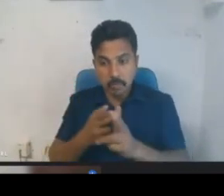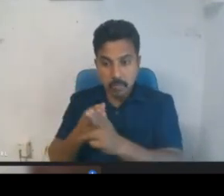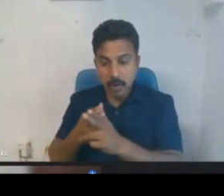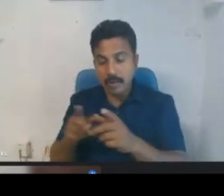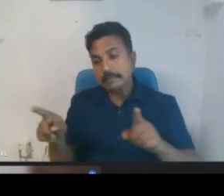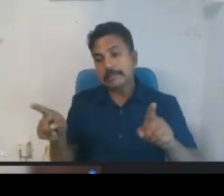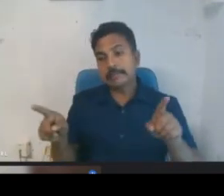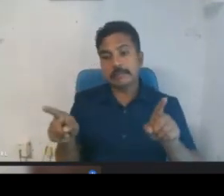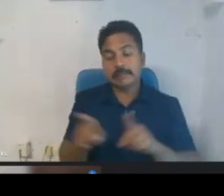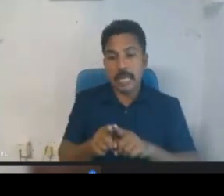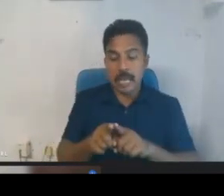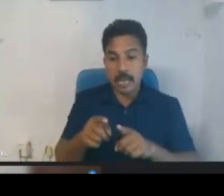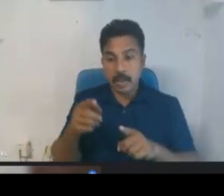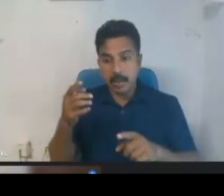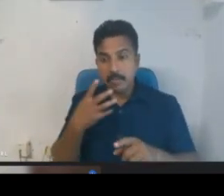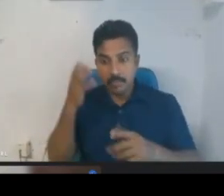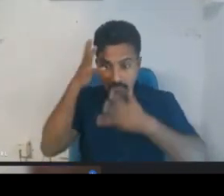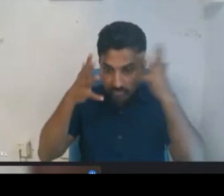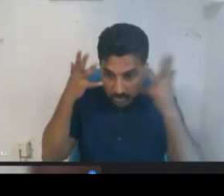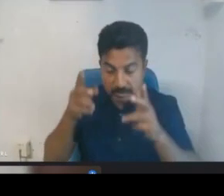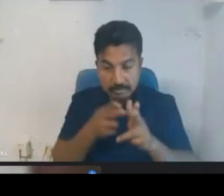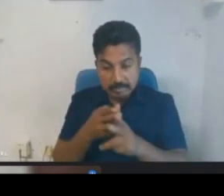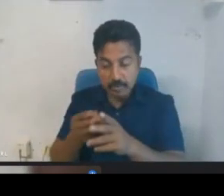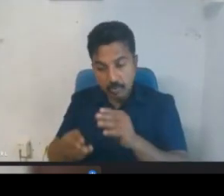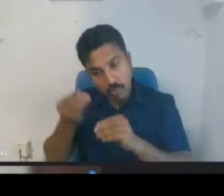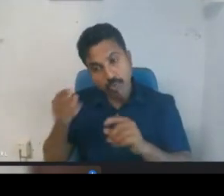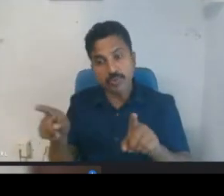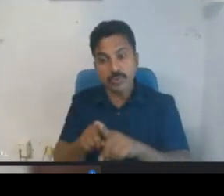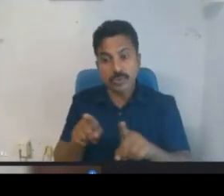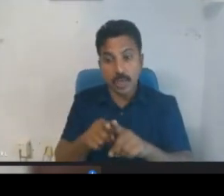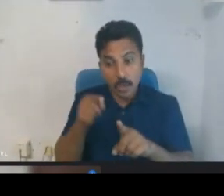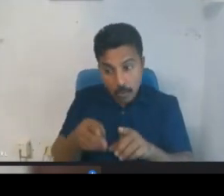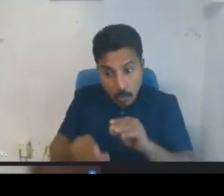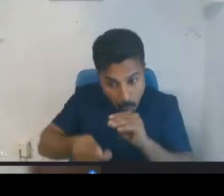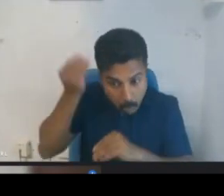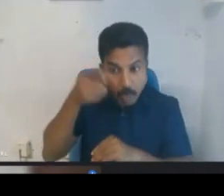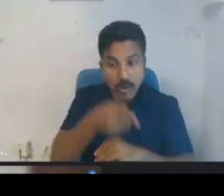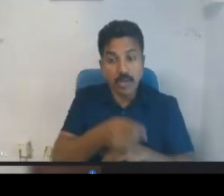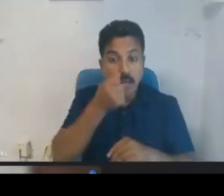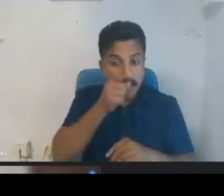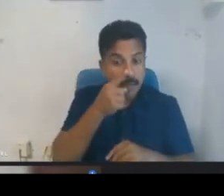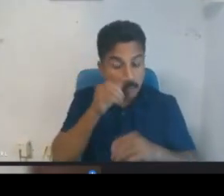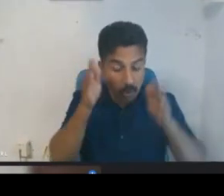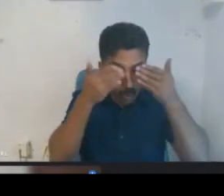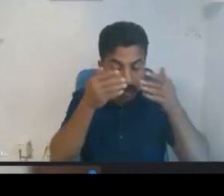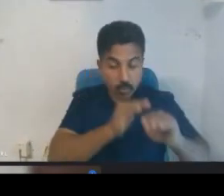പോകുന്ന പട്ടാളക്കാർക്ക് ഉണ്ടാകുന്ന സ്ട്രെസ്സിനേക്കാൾ കൂടുതൽ സ്ട്രെസ് ഹോർമോണുകളാണ് ഇത്തരത്തിലുള്ള കുട്ടികളുടെ